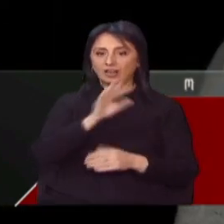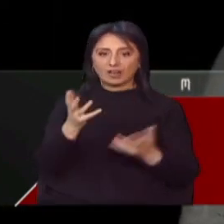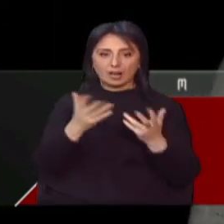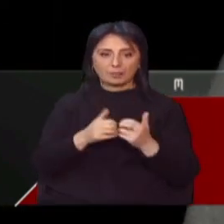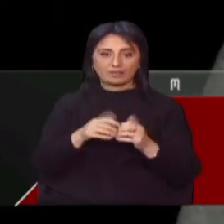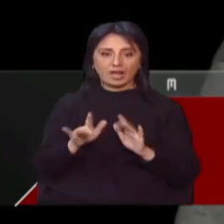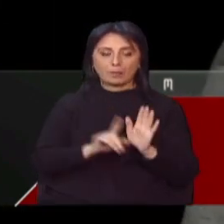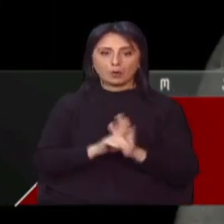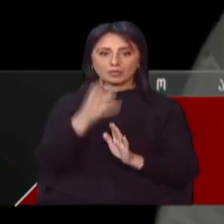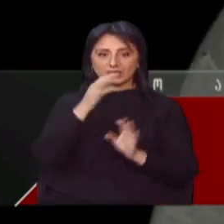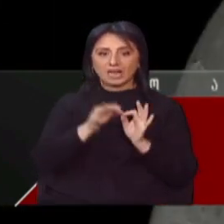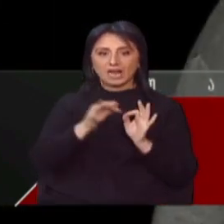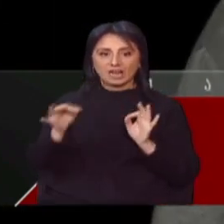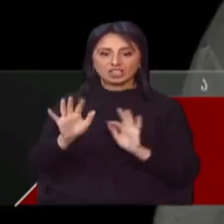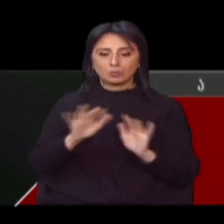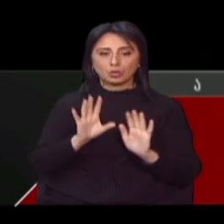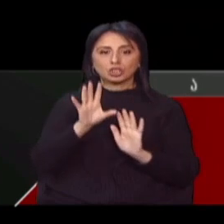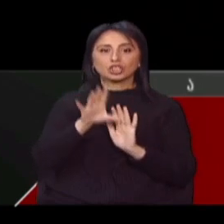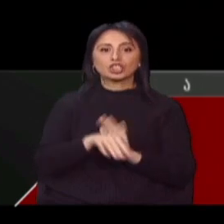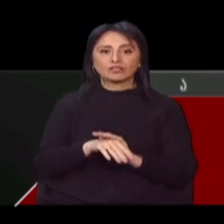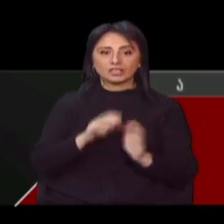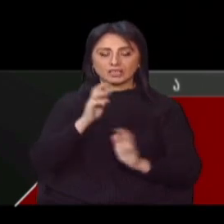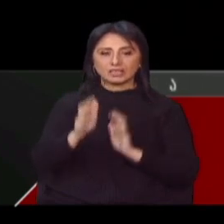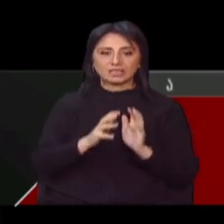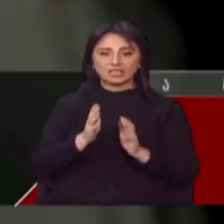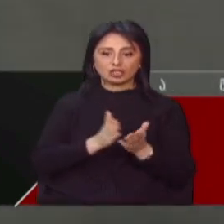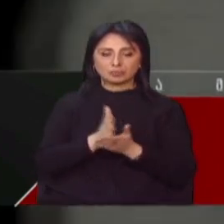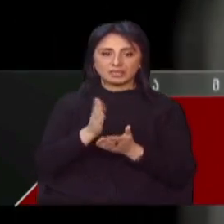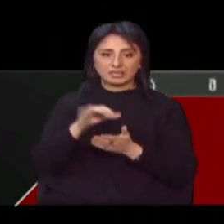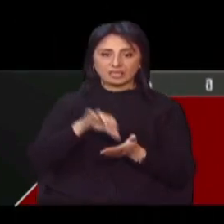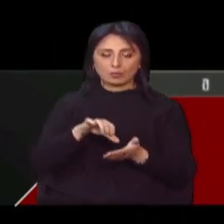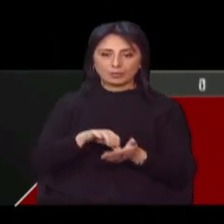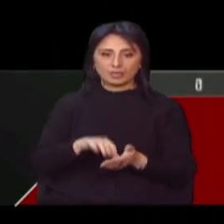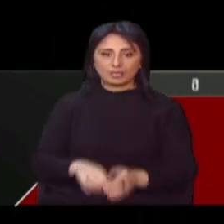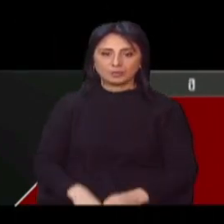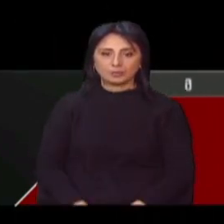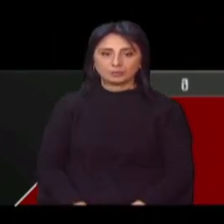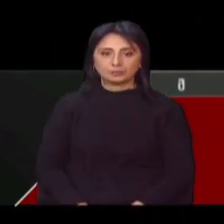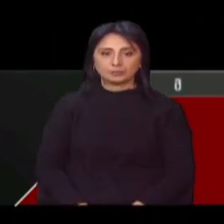მექანიზმი. ამოქმედებული იყო ცხელი ხაზი. პროცესში ჩაერთნენ საერთაშორისო მისიების წარმომადგენლები.